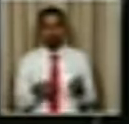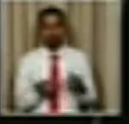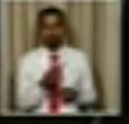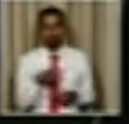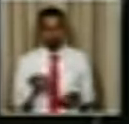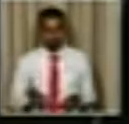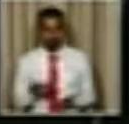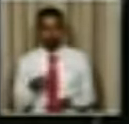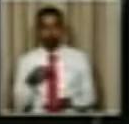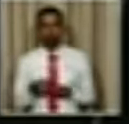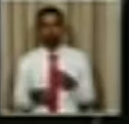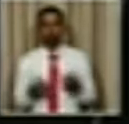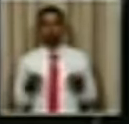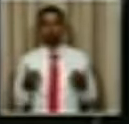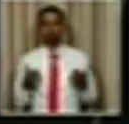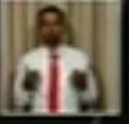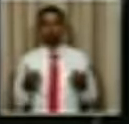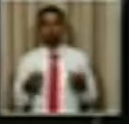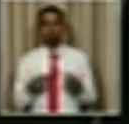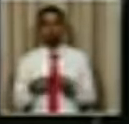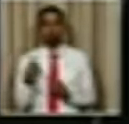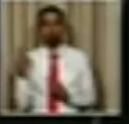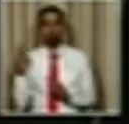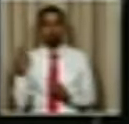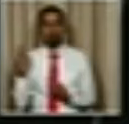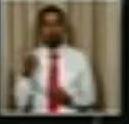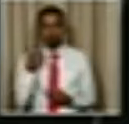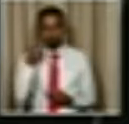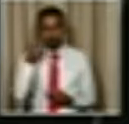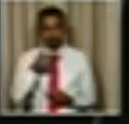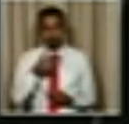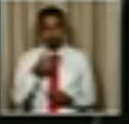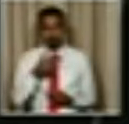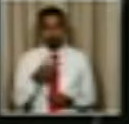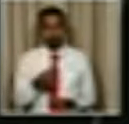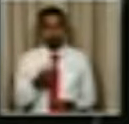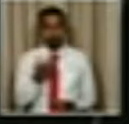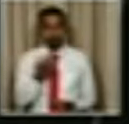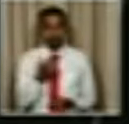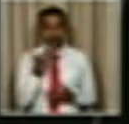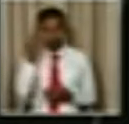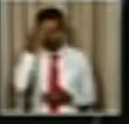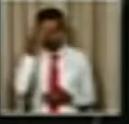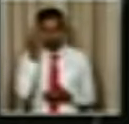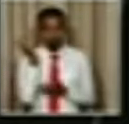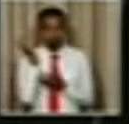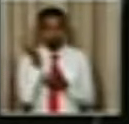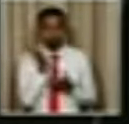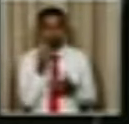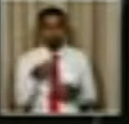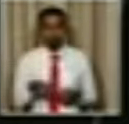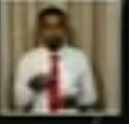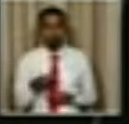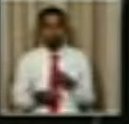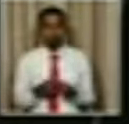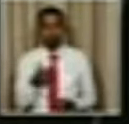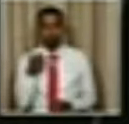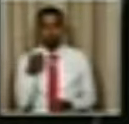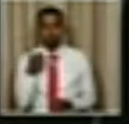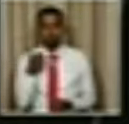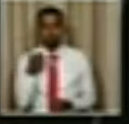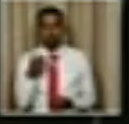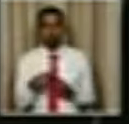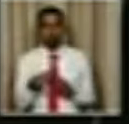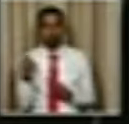ප්‍රබල ව්‍යාපාරිකයෝ. සමහරු තෙල් බේත් පෙට්ටිය ඔළුවේ තියන් ගිහිල්ලා අද ප්‍රබල ව්‍යාපාරිකයෝ. එතකොට